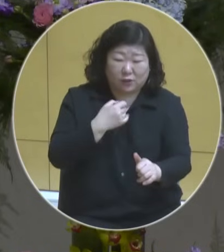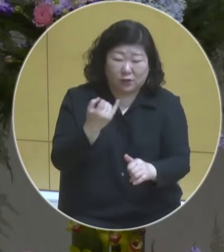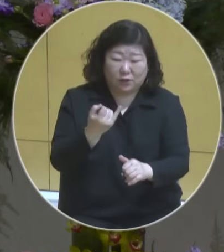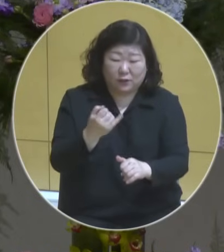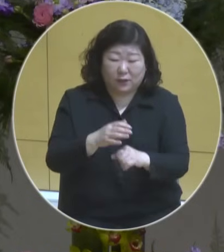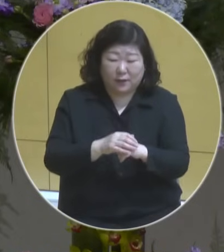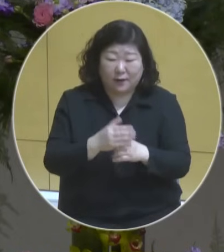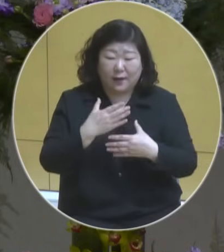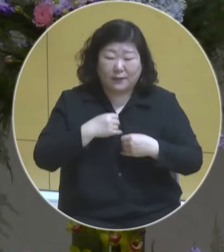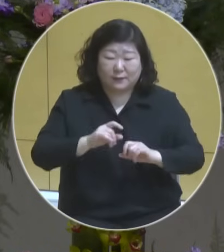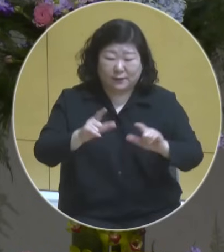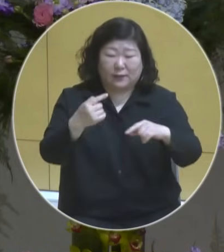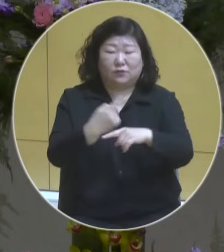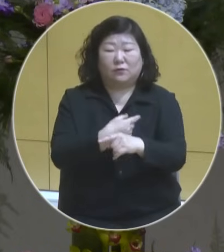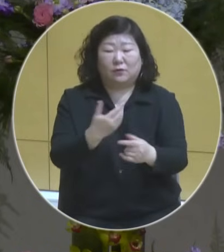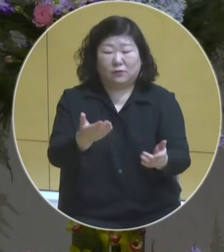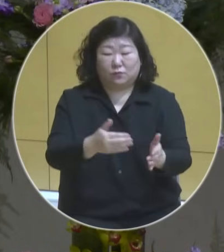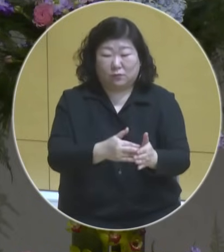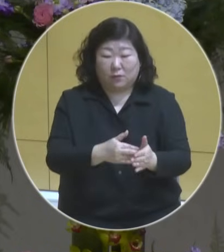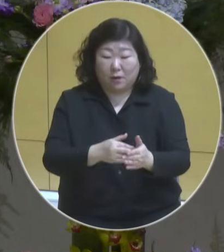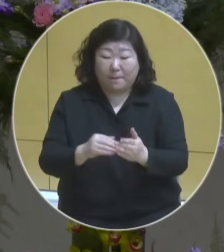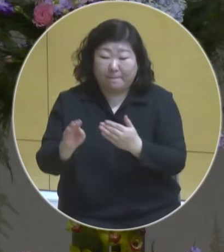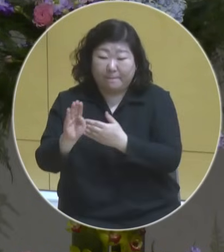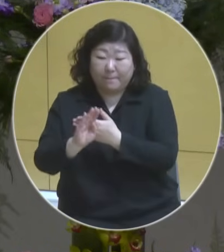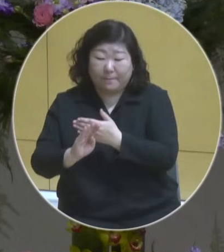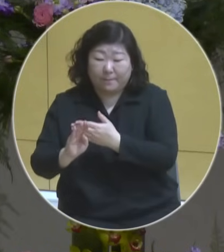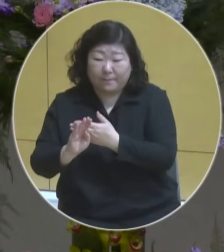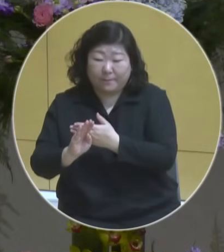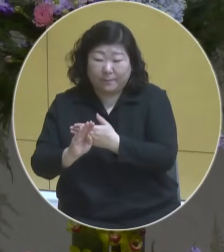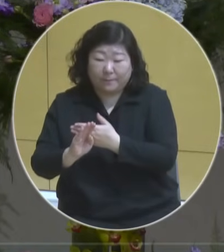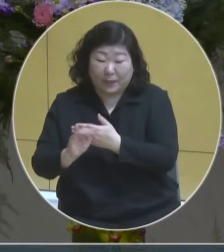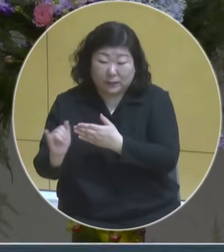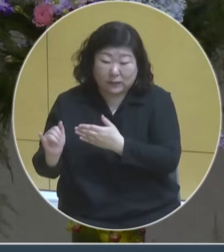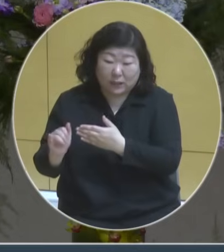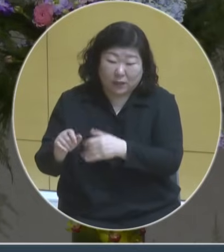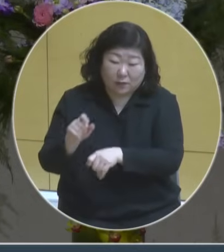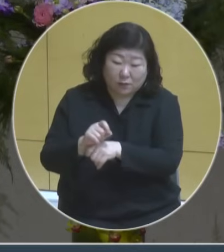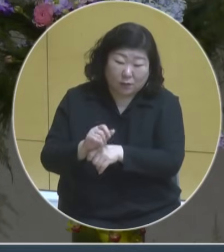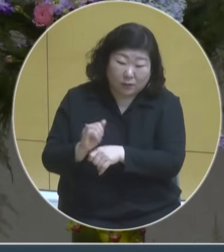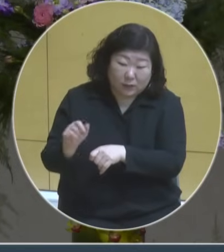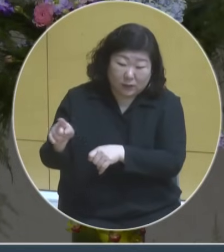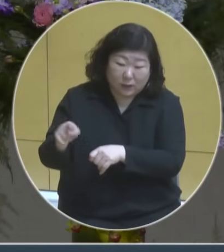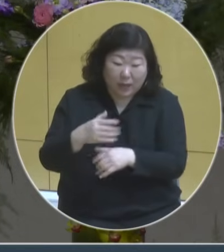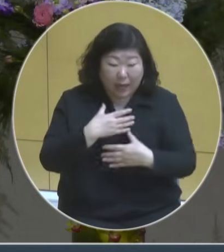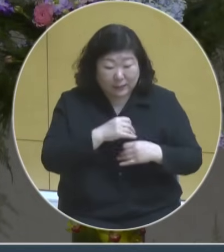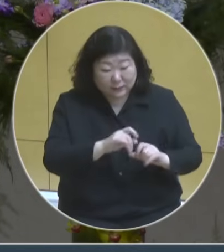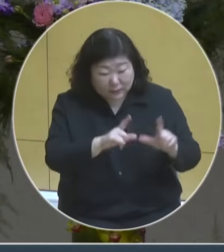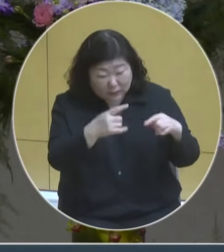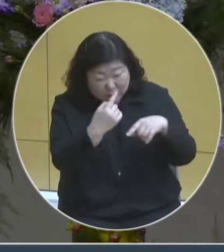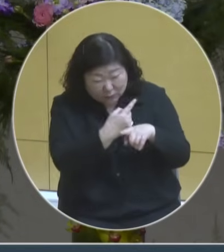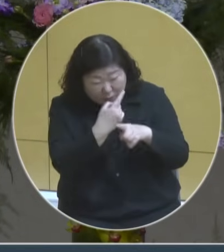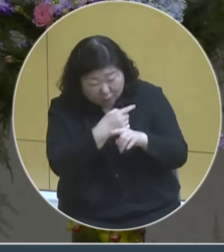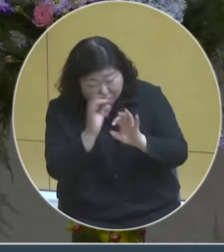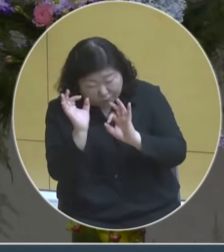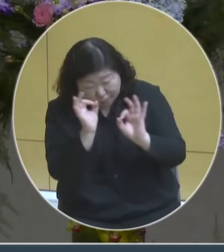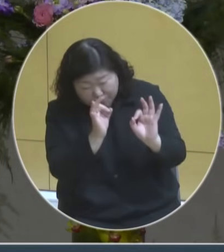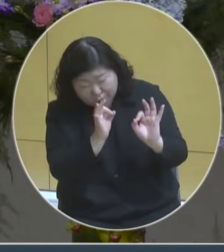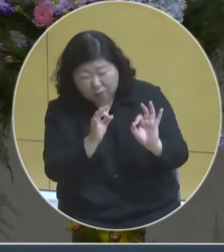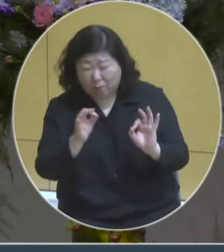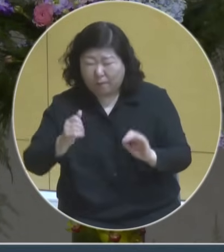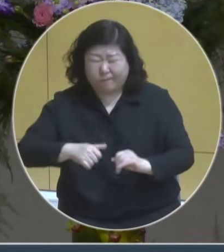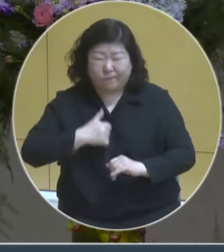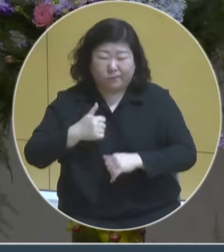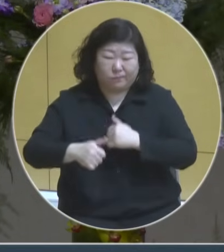예수님께서 안식일에 치유하시는 걸 보면서 11절에 보니까 그들의 노기가 가득하여 예수를 어떻게 할까 하고 서로